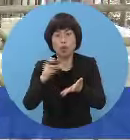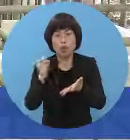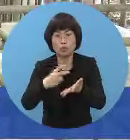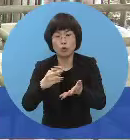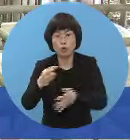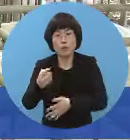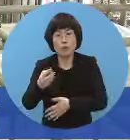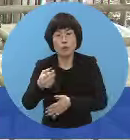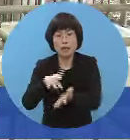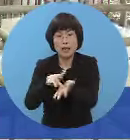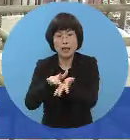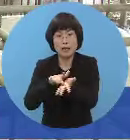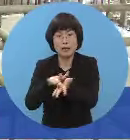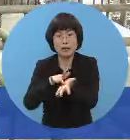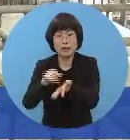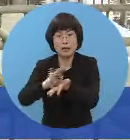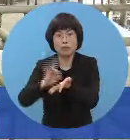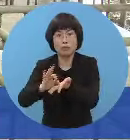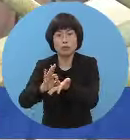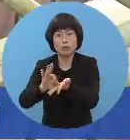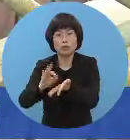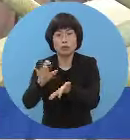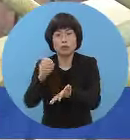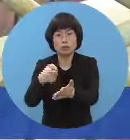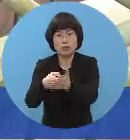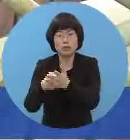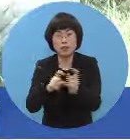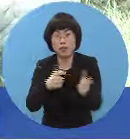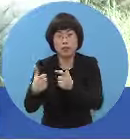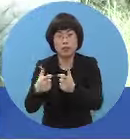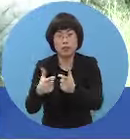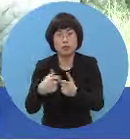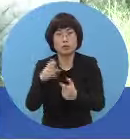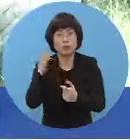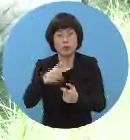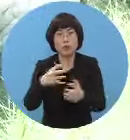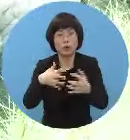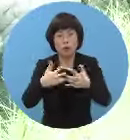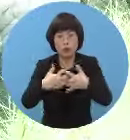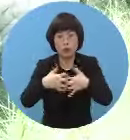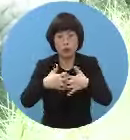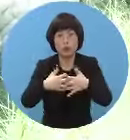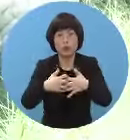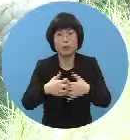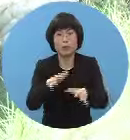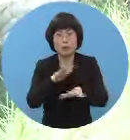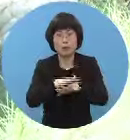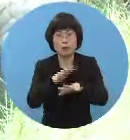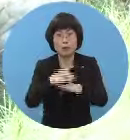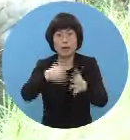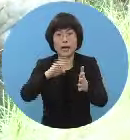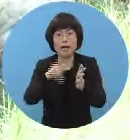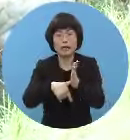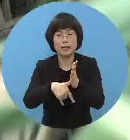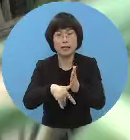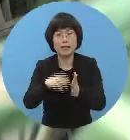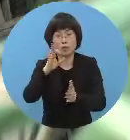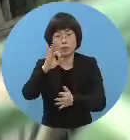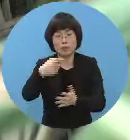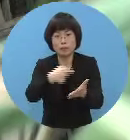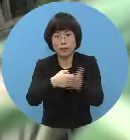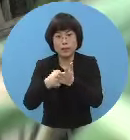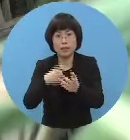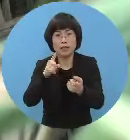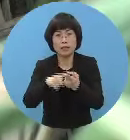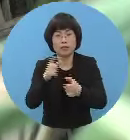사료비 절감 등 시범 사업과 현장에 필요한 기술 개발로 가시적인 큰 성과를 낼 수 있도록 총력을